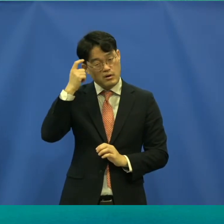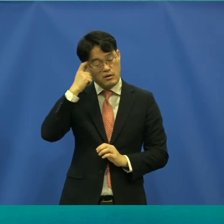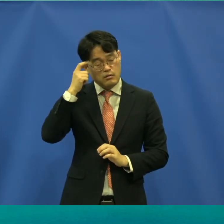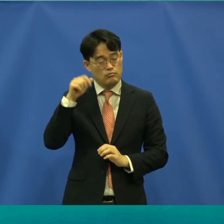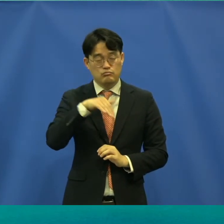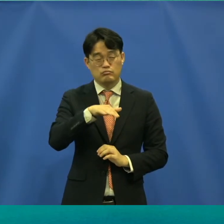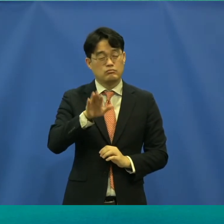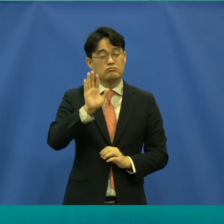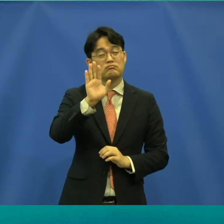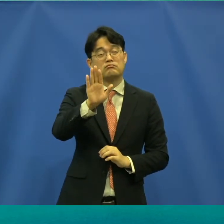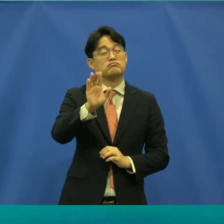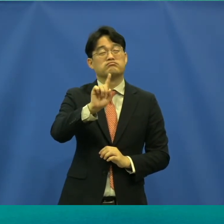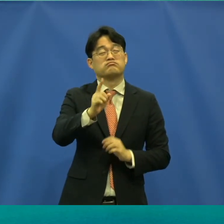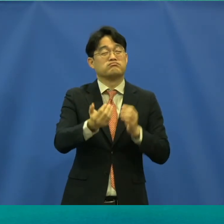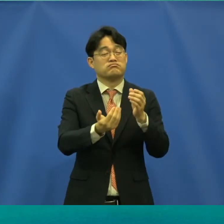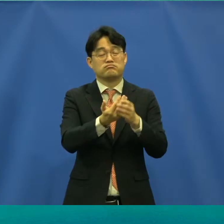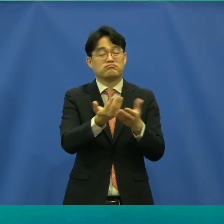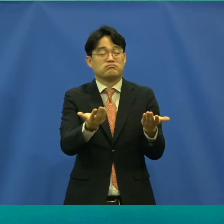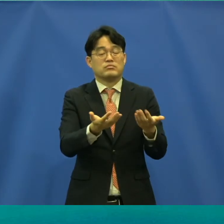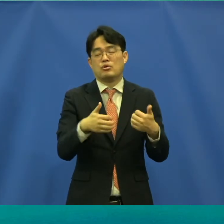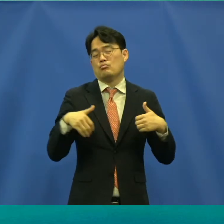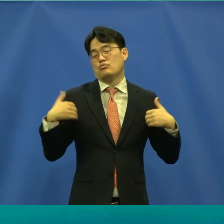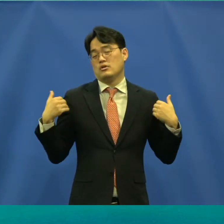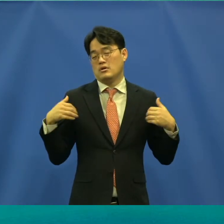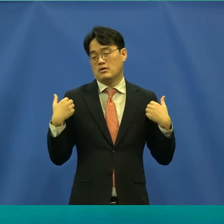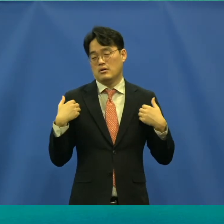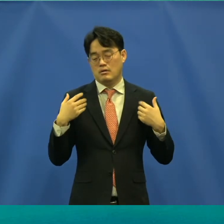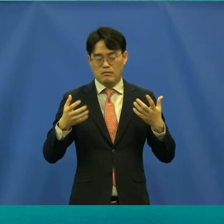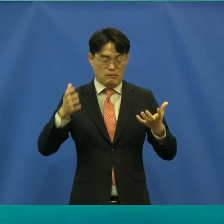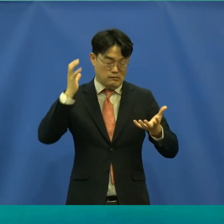여러분, 지금 세상은 끝지점입니다.